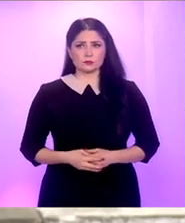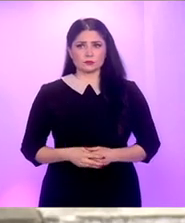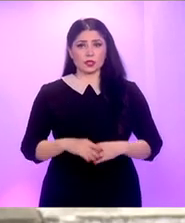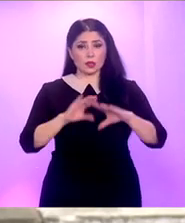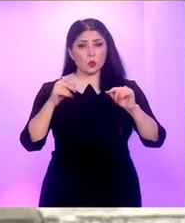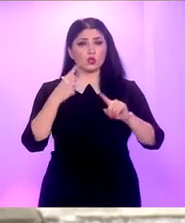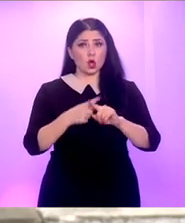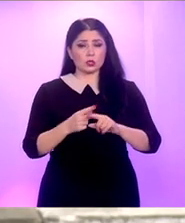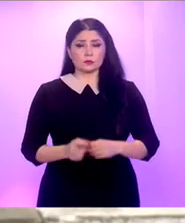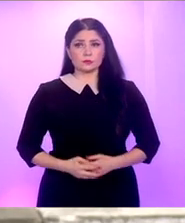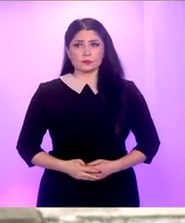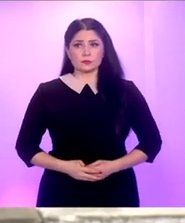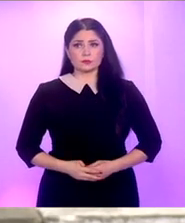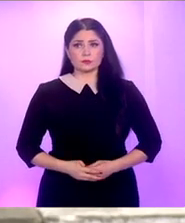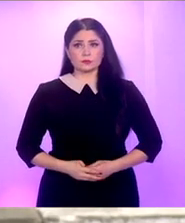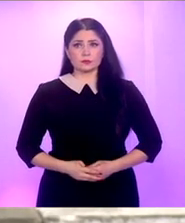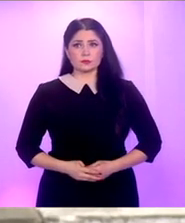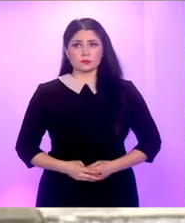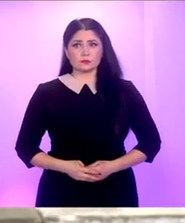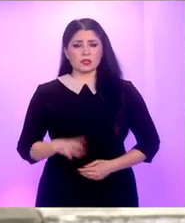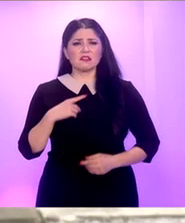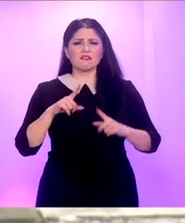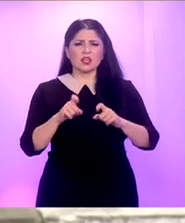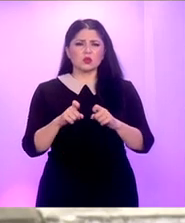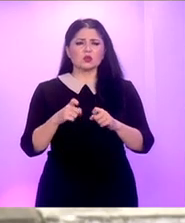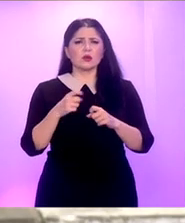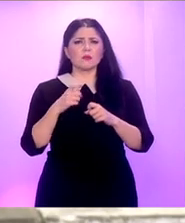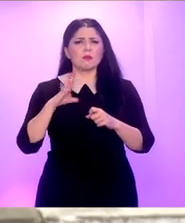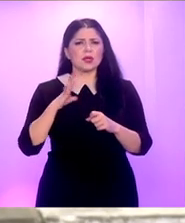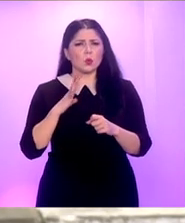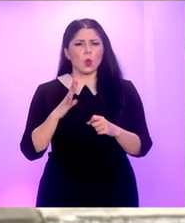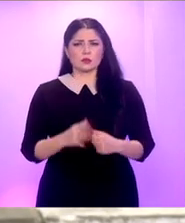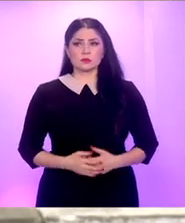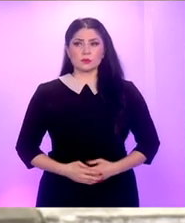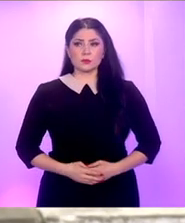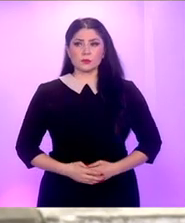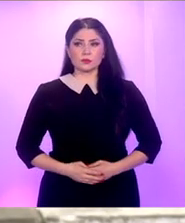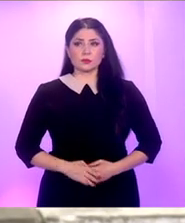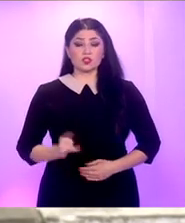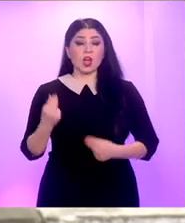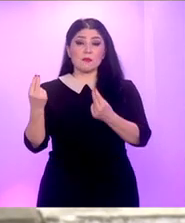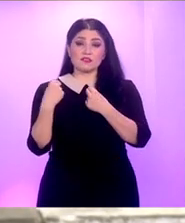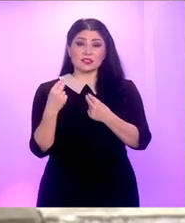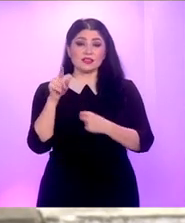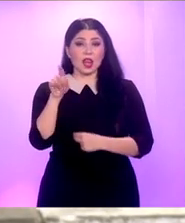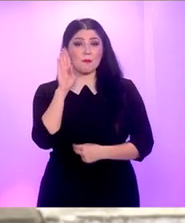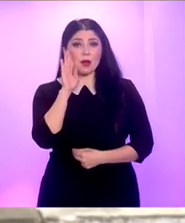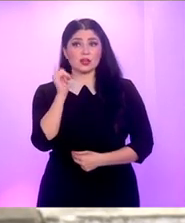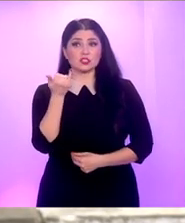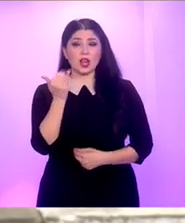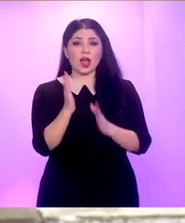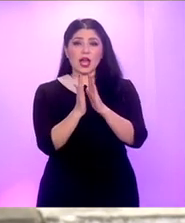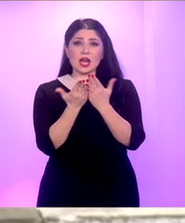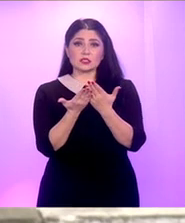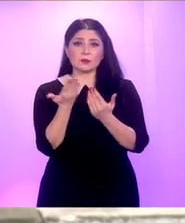De multe ori s-a confruntat cu bacterii și virusuri periculoase și am învățat de la ea și de la